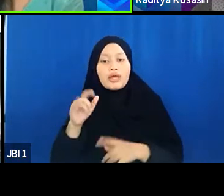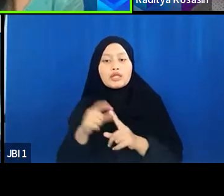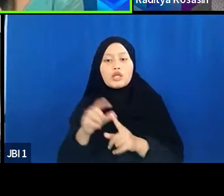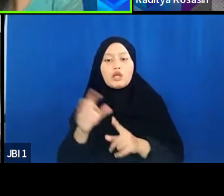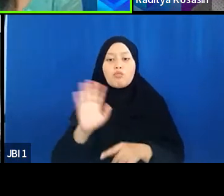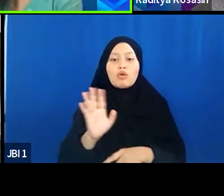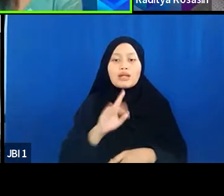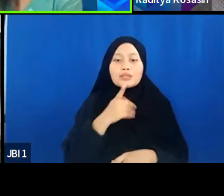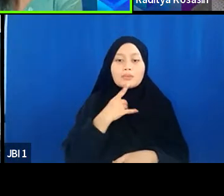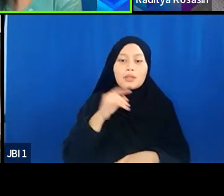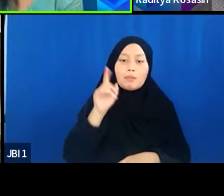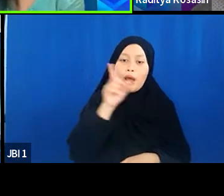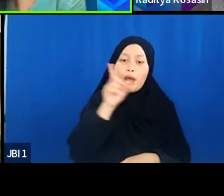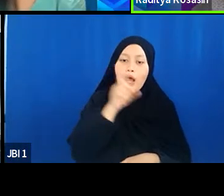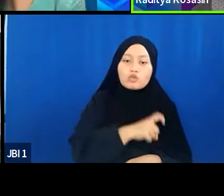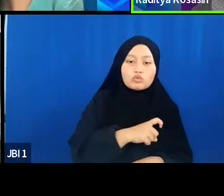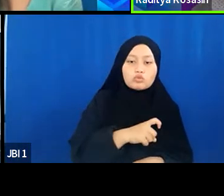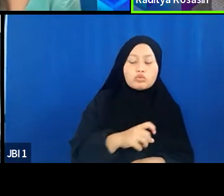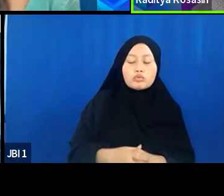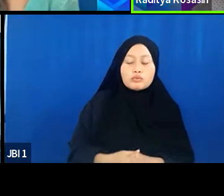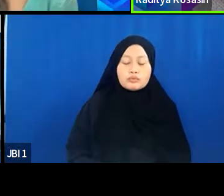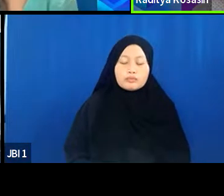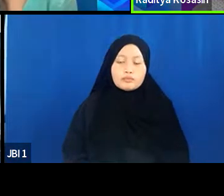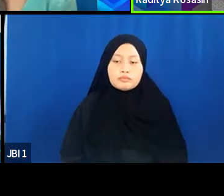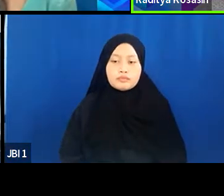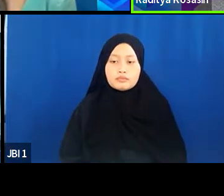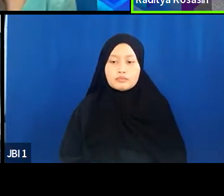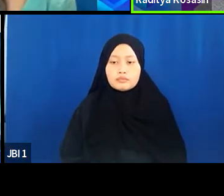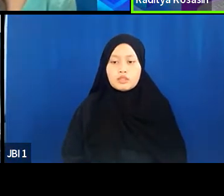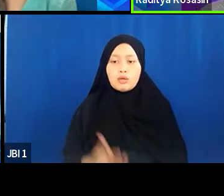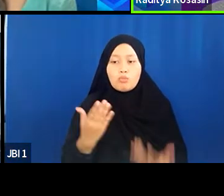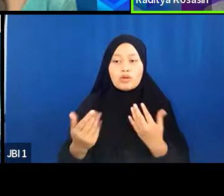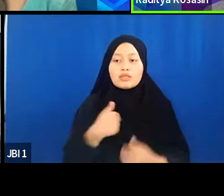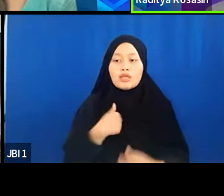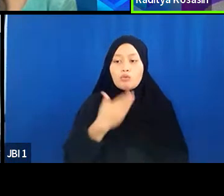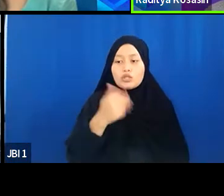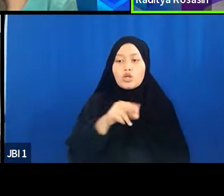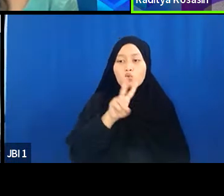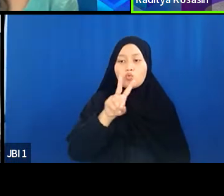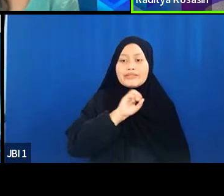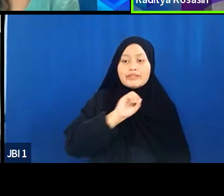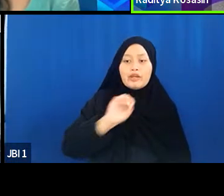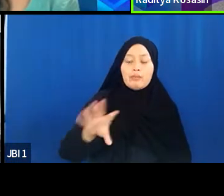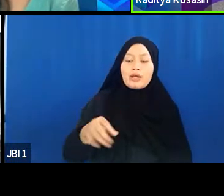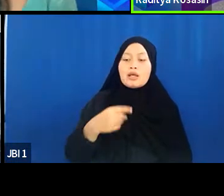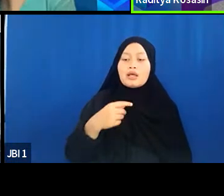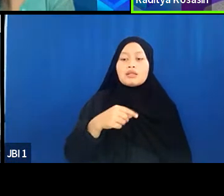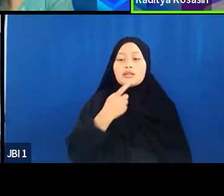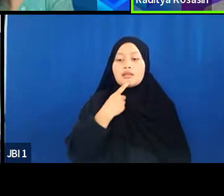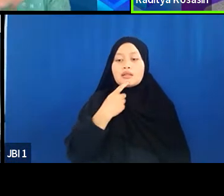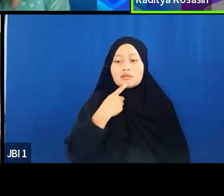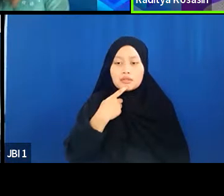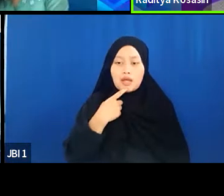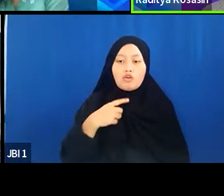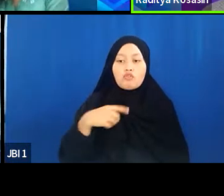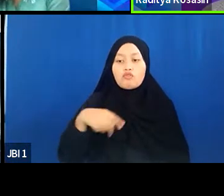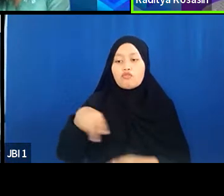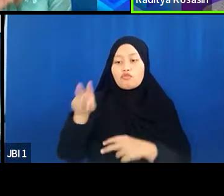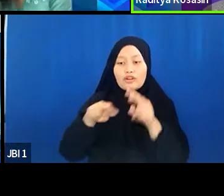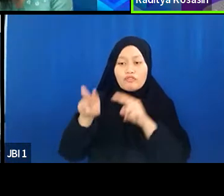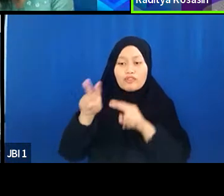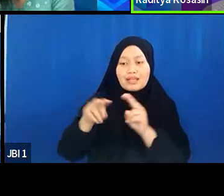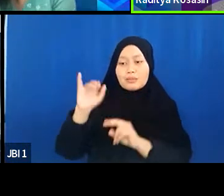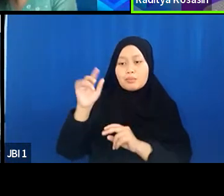palsu atau KTP palsu ya mungkin saya punya dua jawabannya pertama untuk melakukan verifikasi untuk data-data yang resmi gini